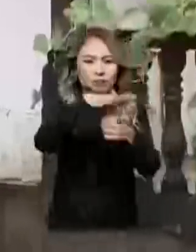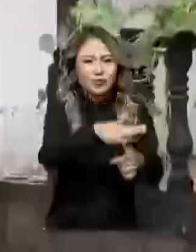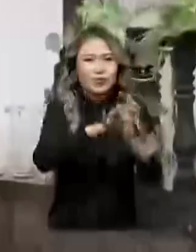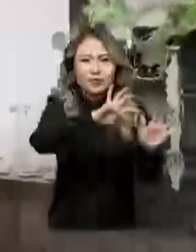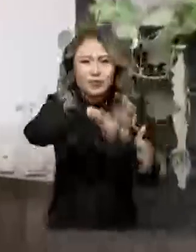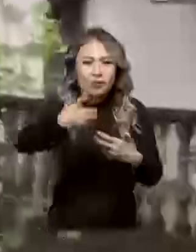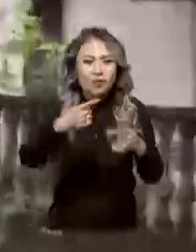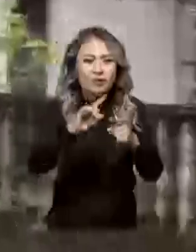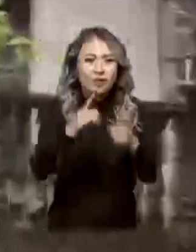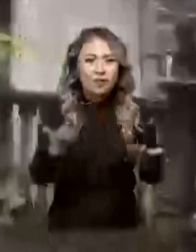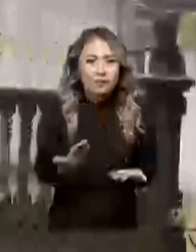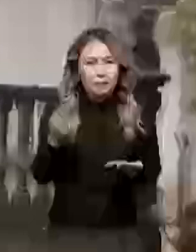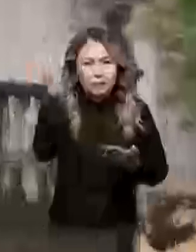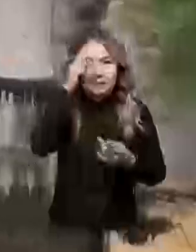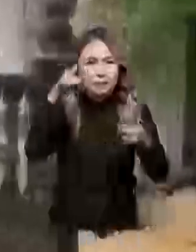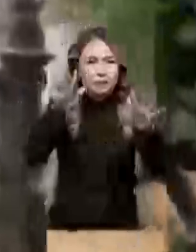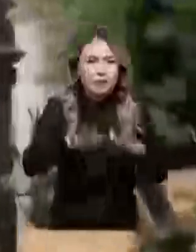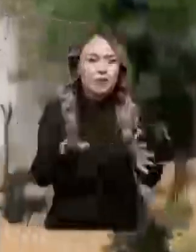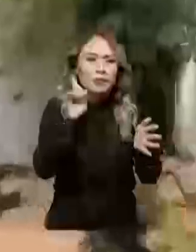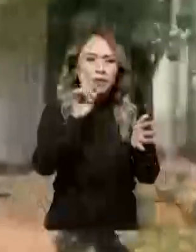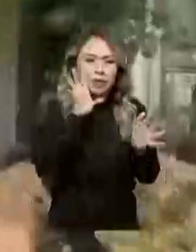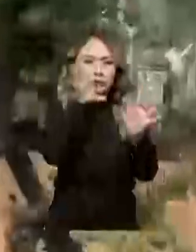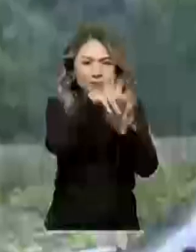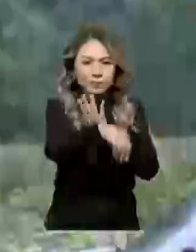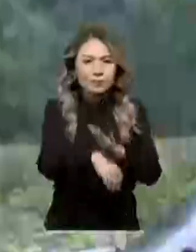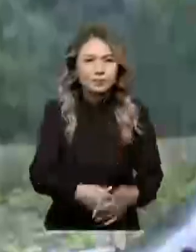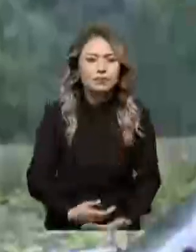Олар әлеуметтік және білім нысандарын уақытша паналауға мәжбүр.